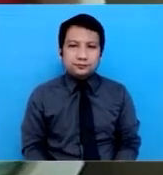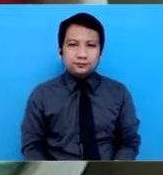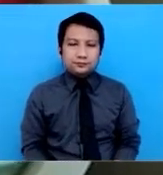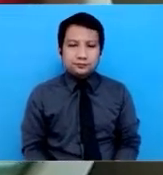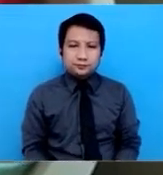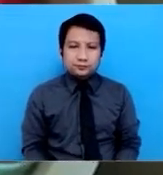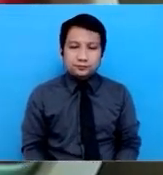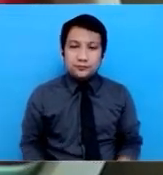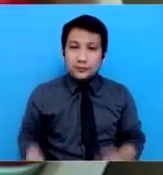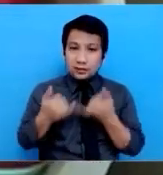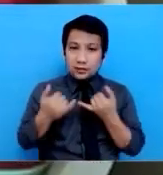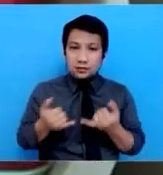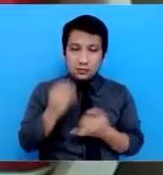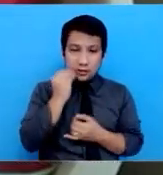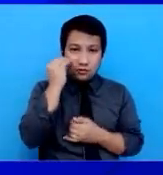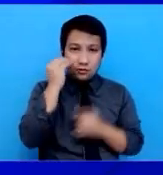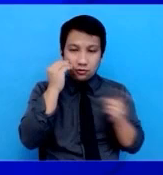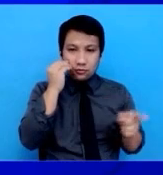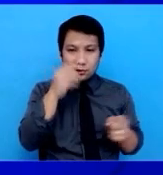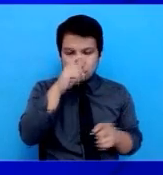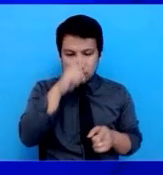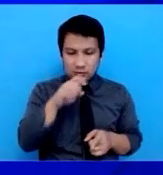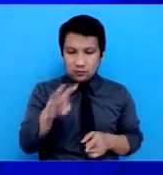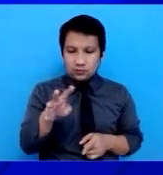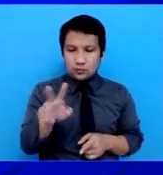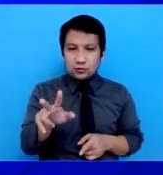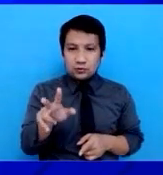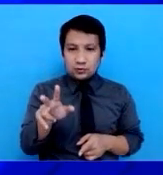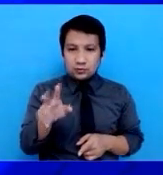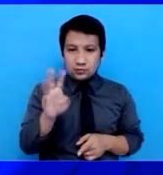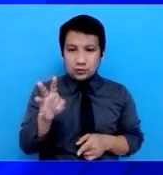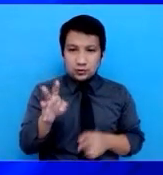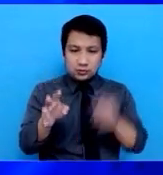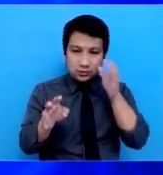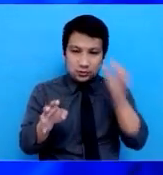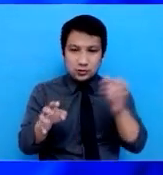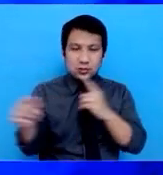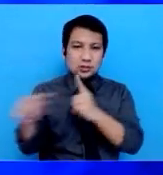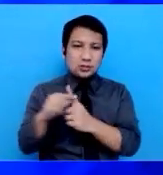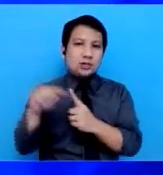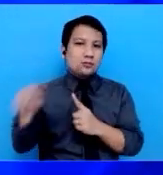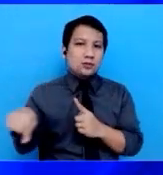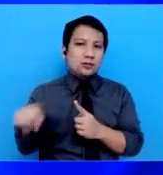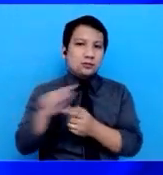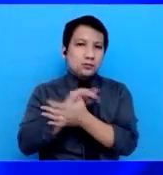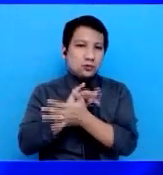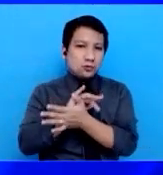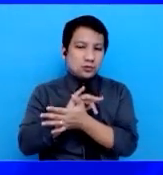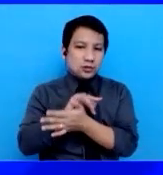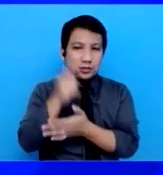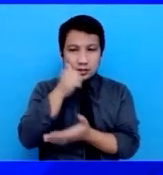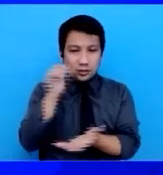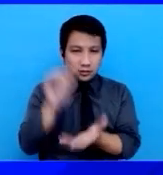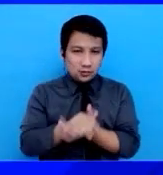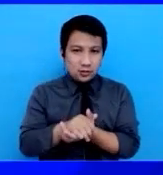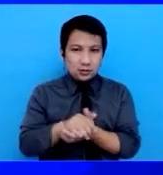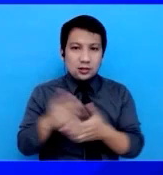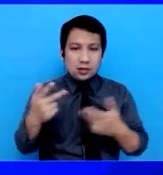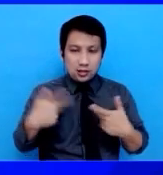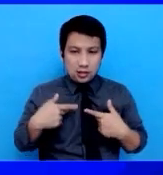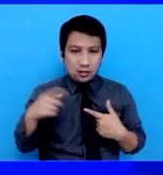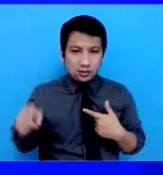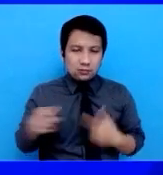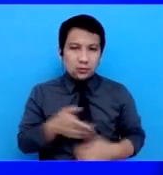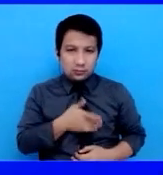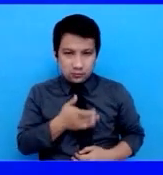8 araw naka-home quarantine ang 40-anyos na si Teacher Chris. Nagpositibo kasi sa COVID-19 ang misis niya at meron na rin siyang